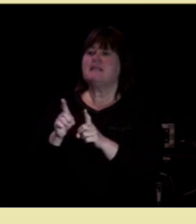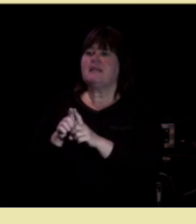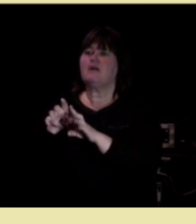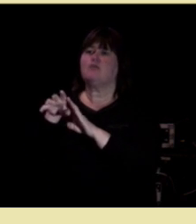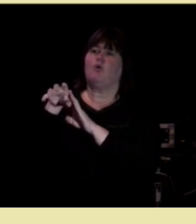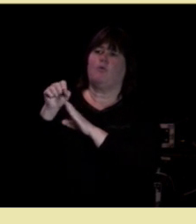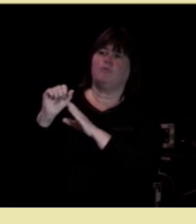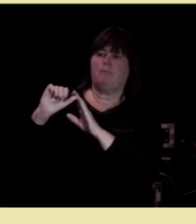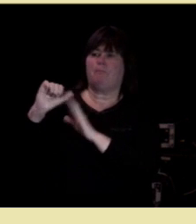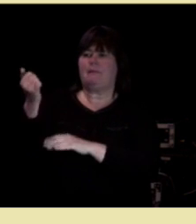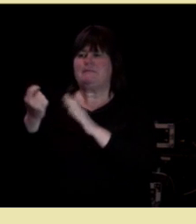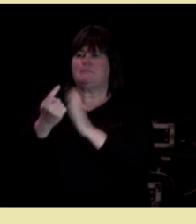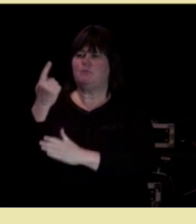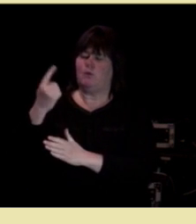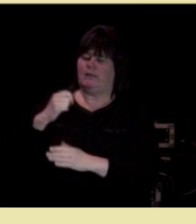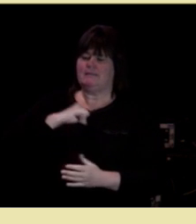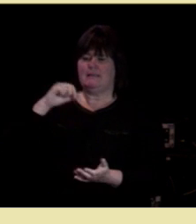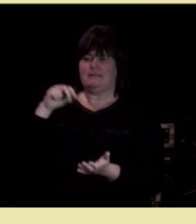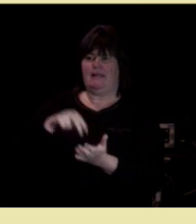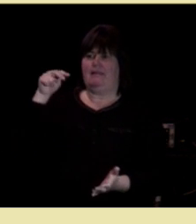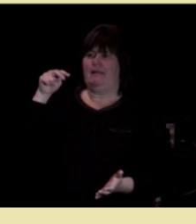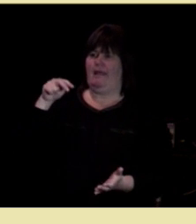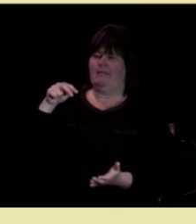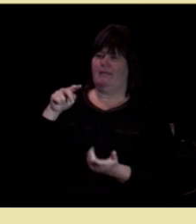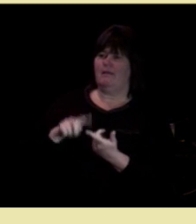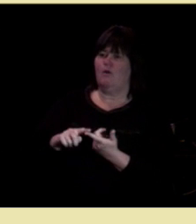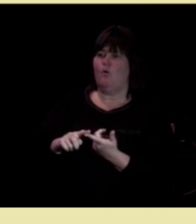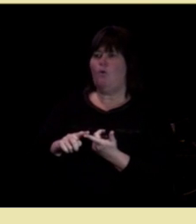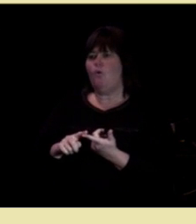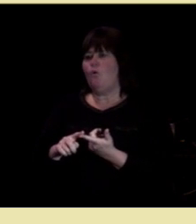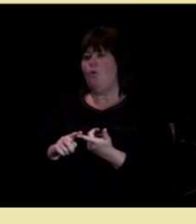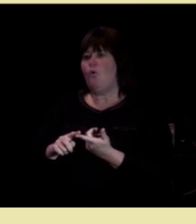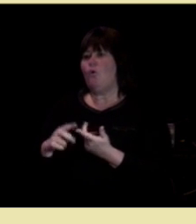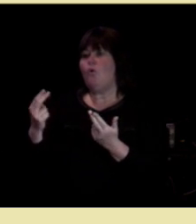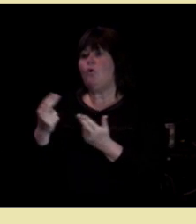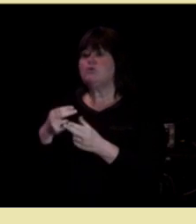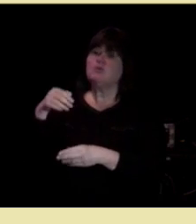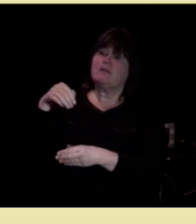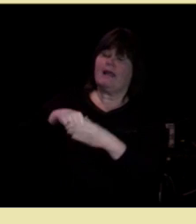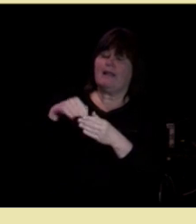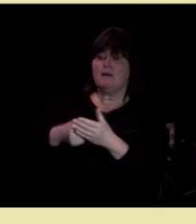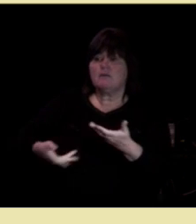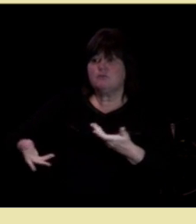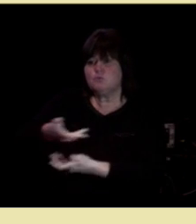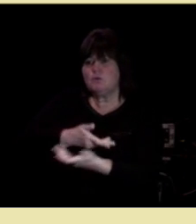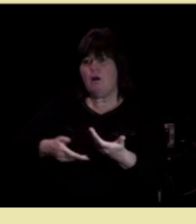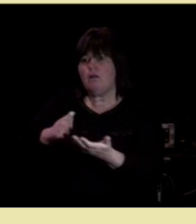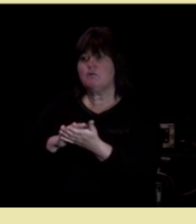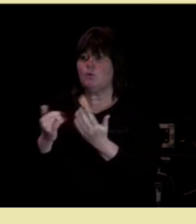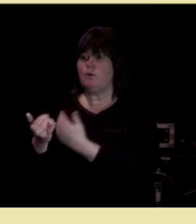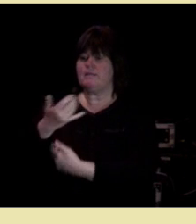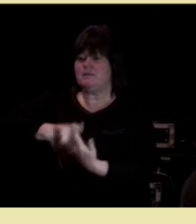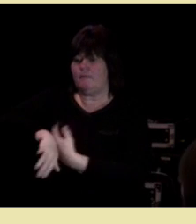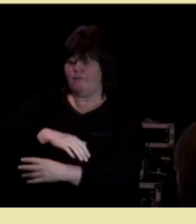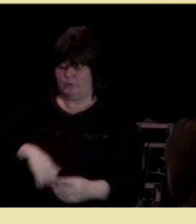best mulig selvstendighet og deltagelse sosialt og I samfunnet.